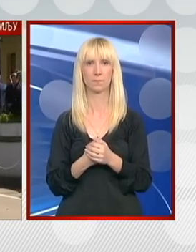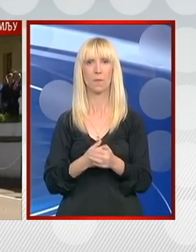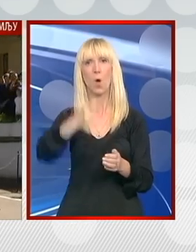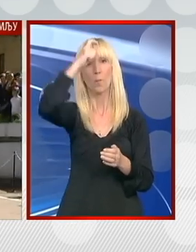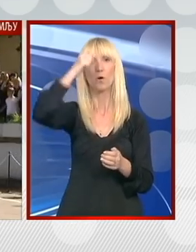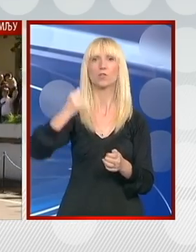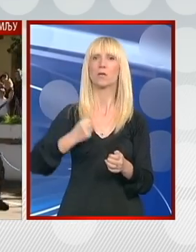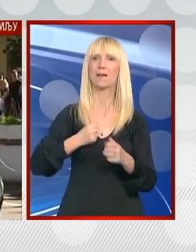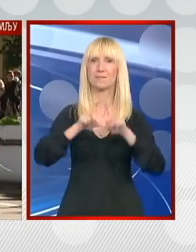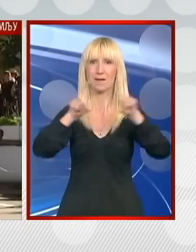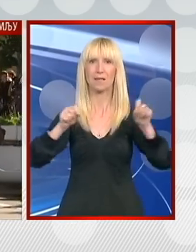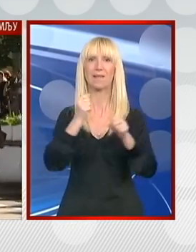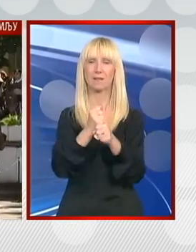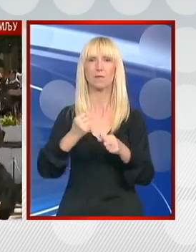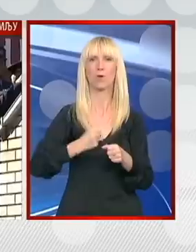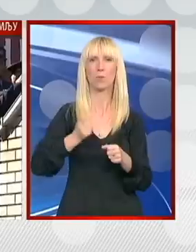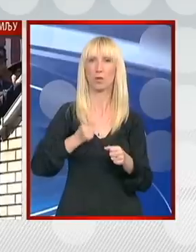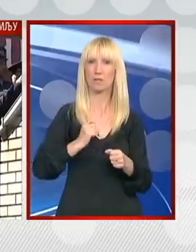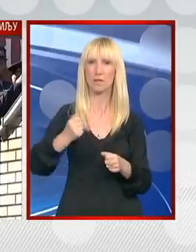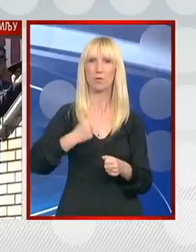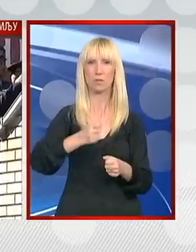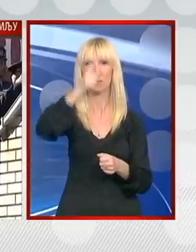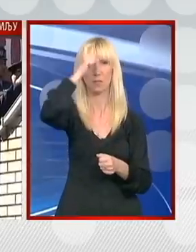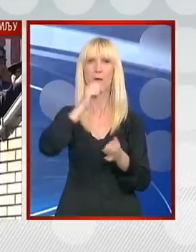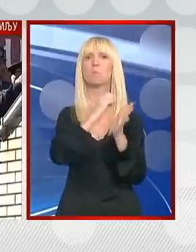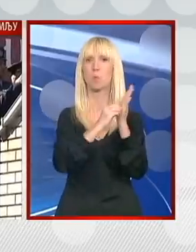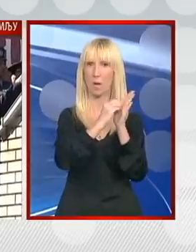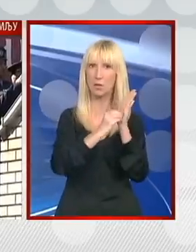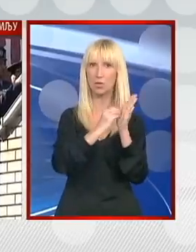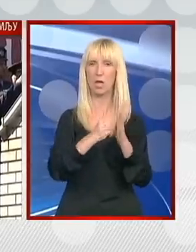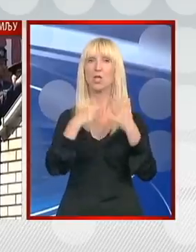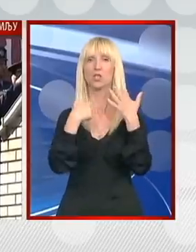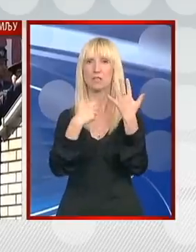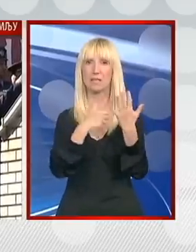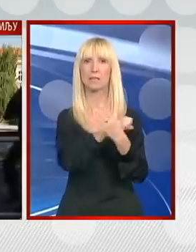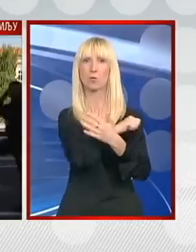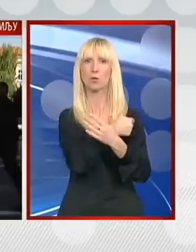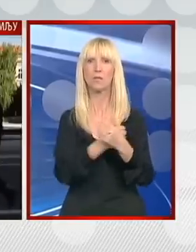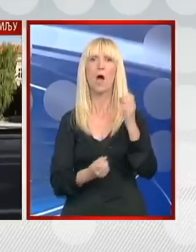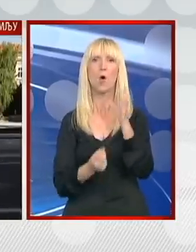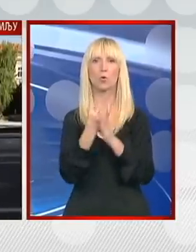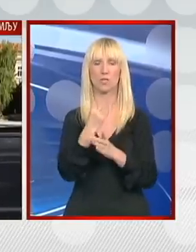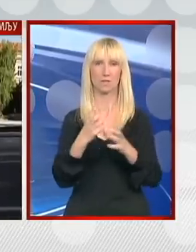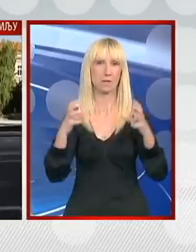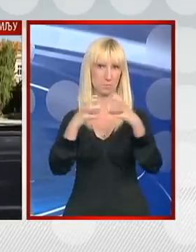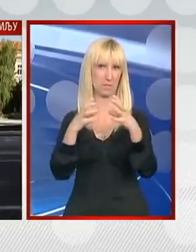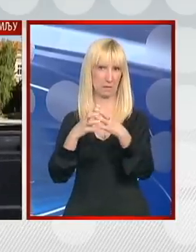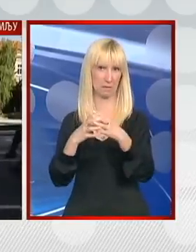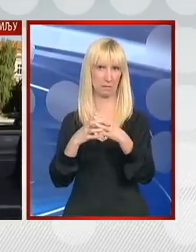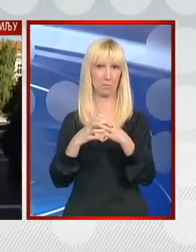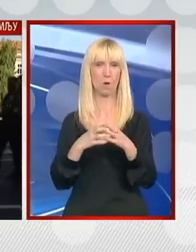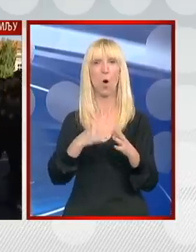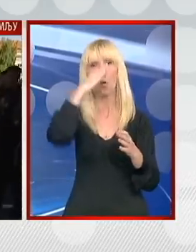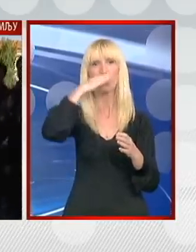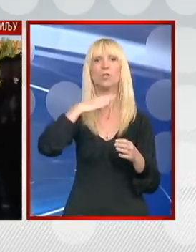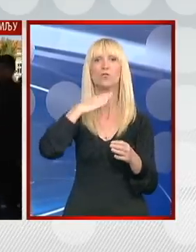U Beogradskoj kasarni Dedinje Vojna policija Vojske Srbije obeležila je svoj dan i 60 godina od osnivanja te jedinice.